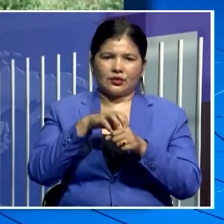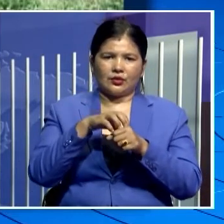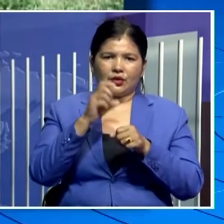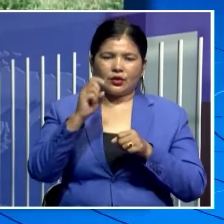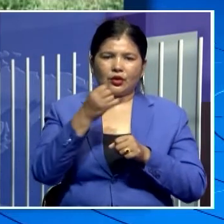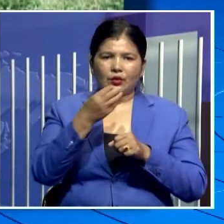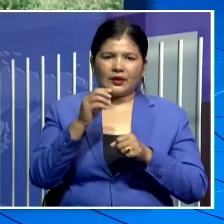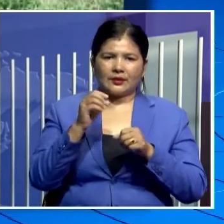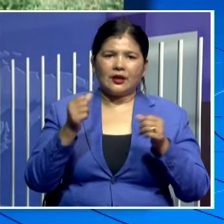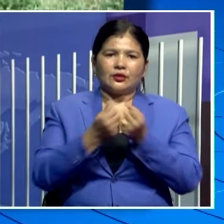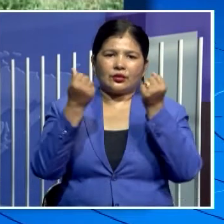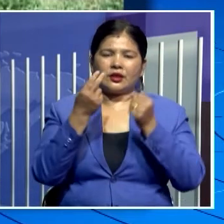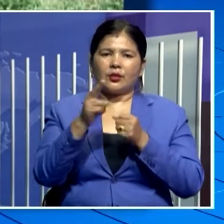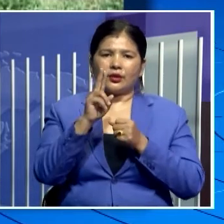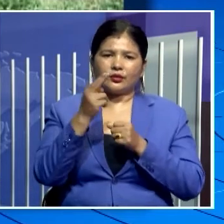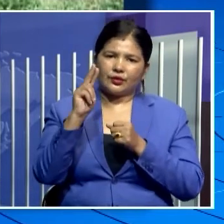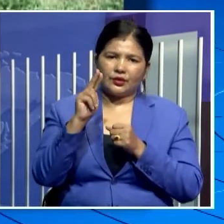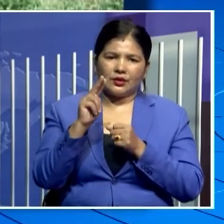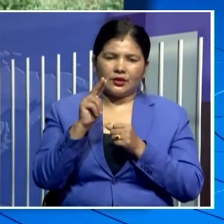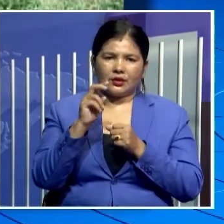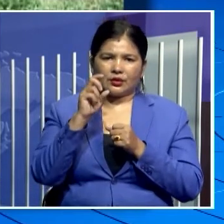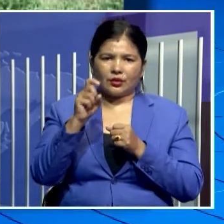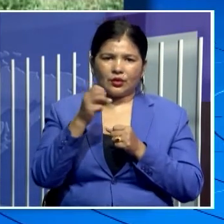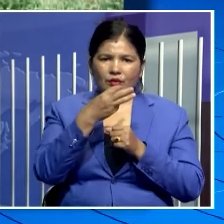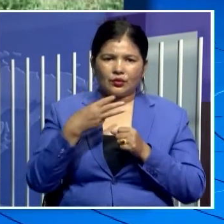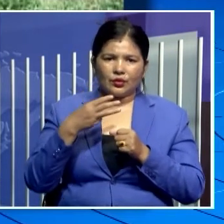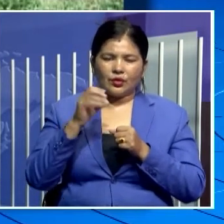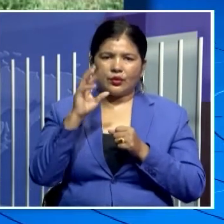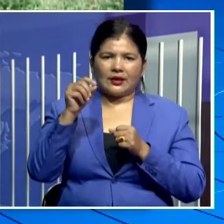माइक्रो दुर्घटनामा परेको थियो। गोकुलेश्वरबाट ग्वानीतर्फ गइरहेको